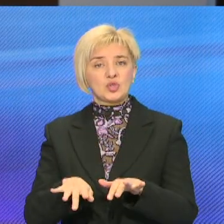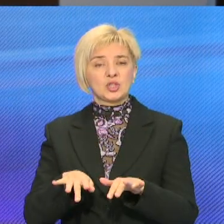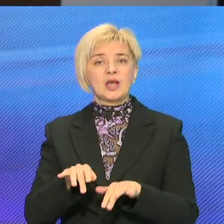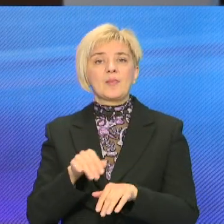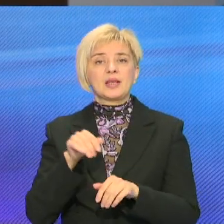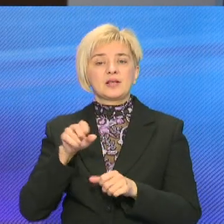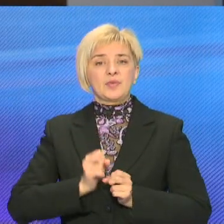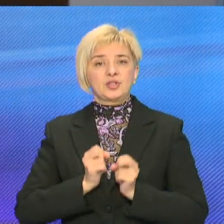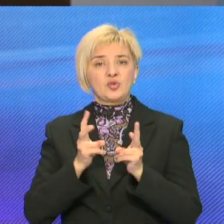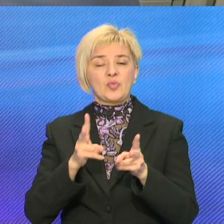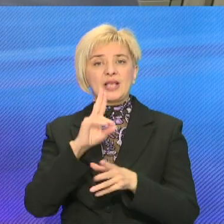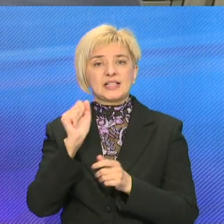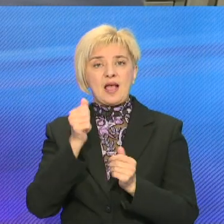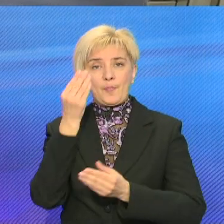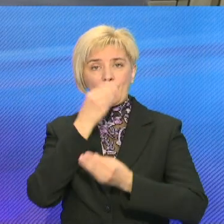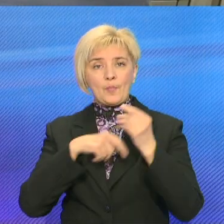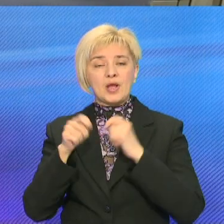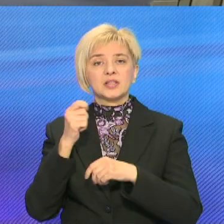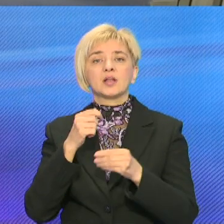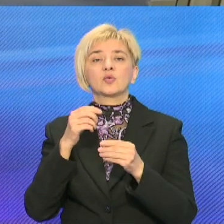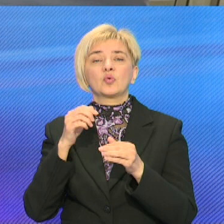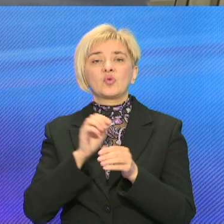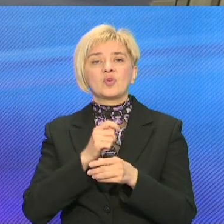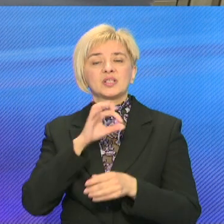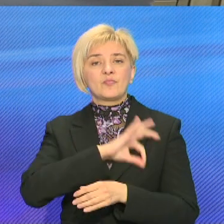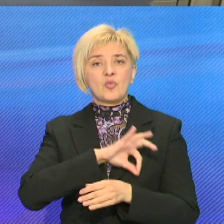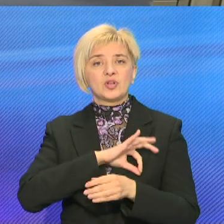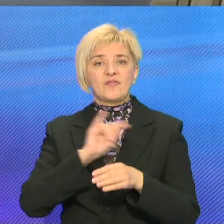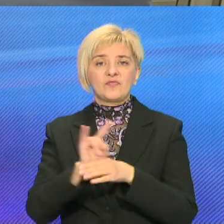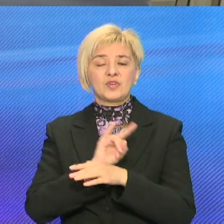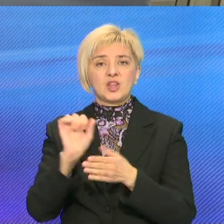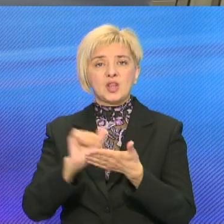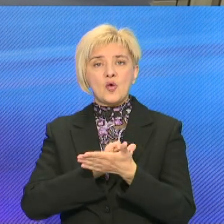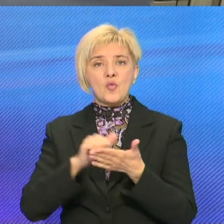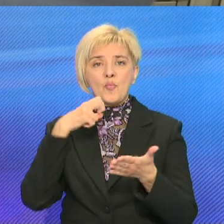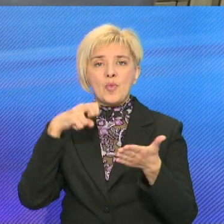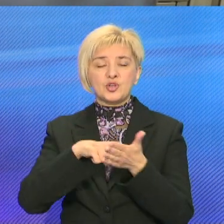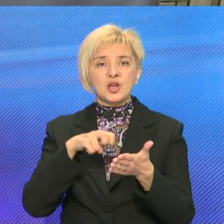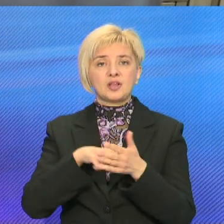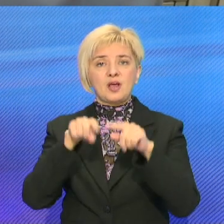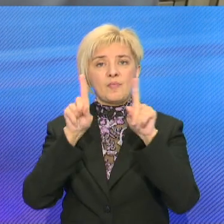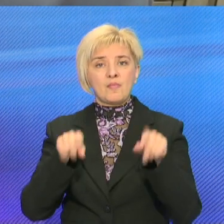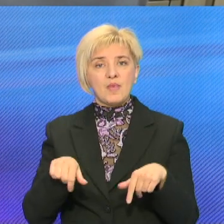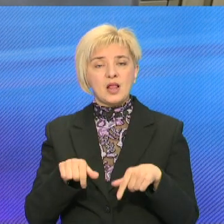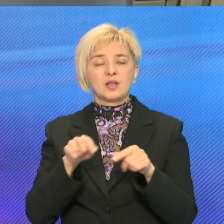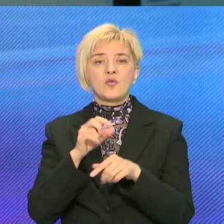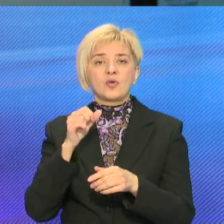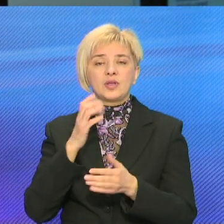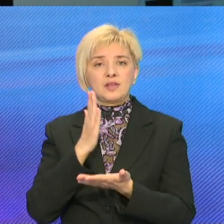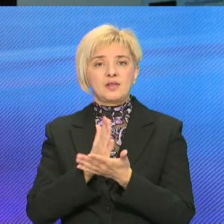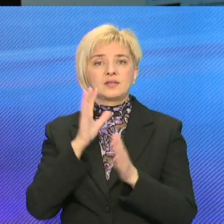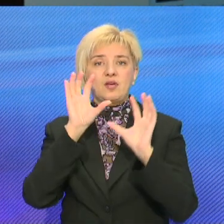несапраўдных документов, штампов, печатак и бланков законодавством предугледжена отказность.